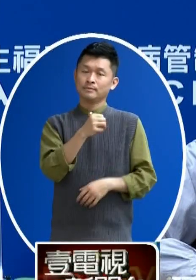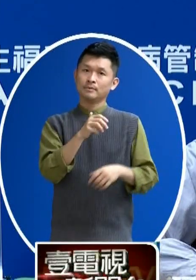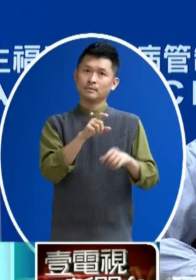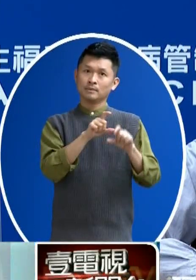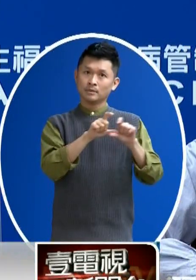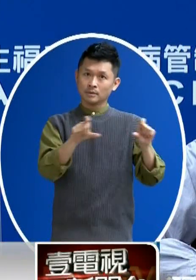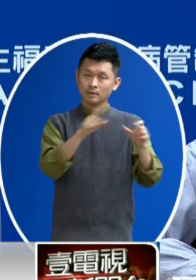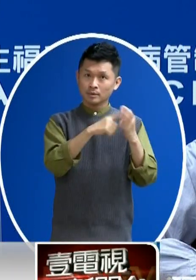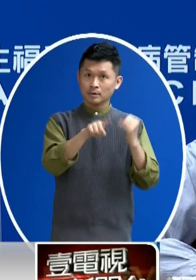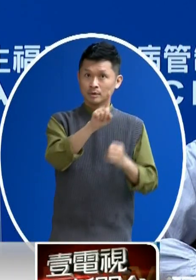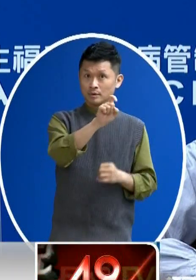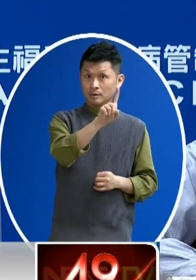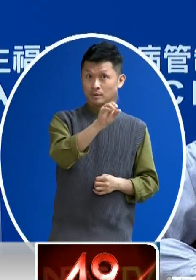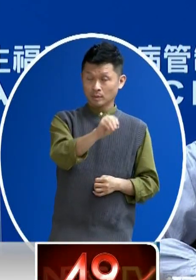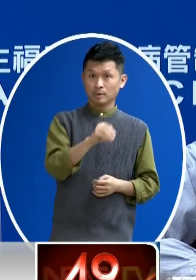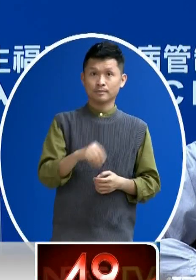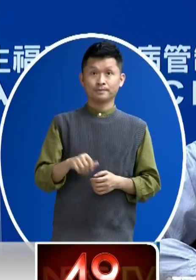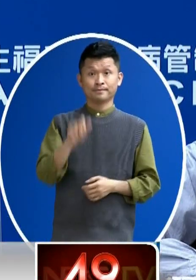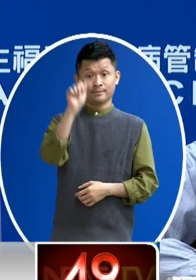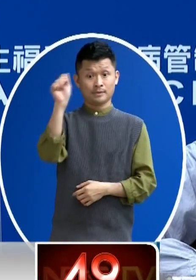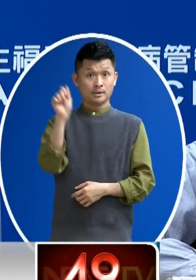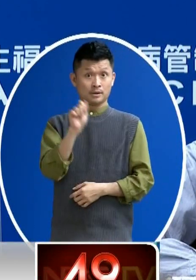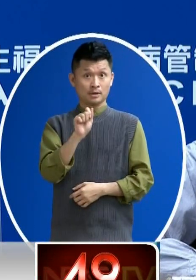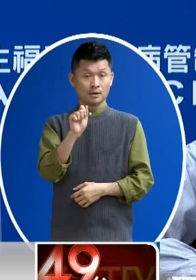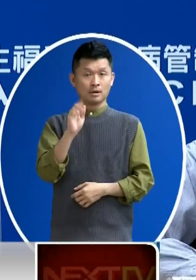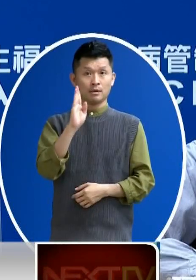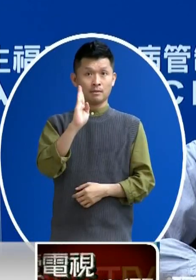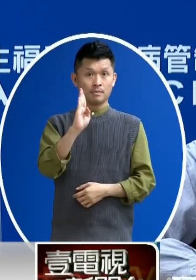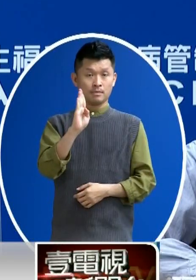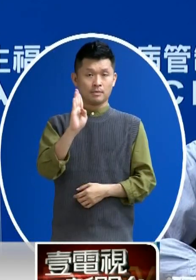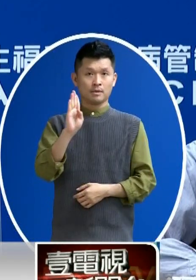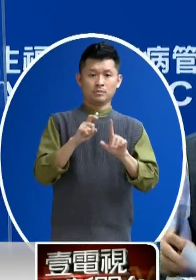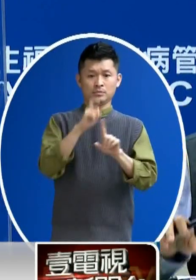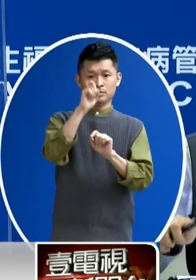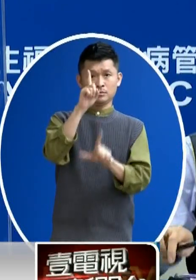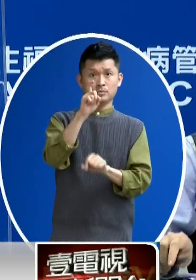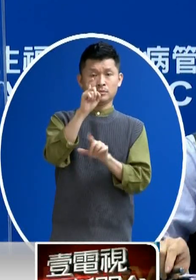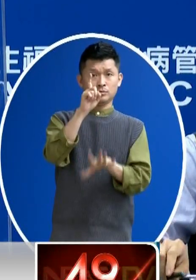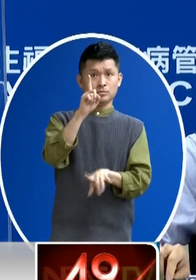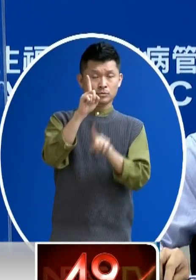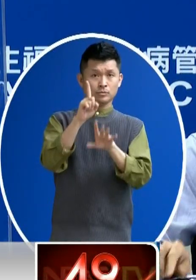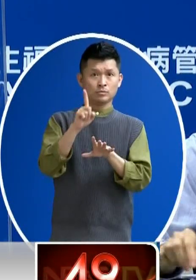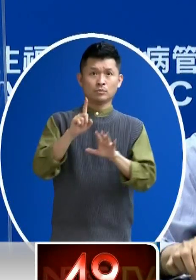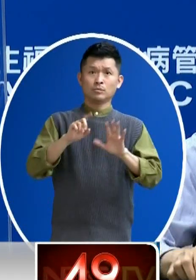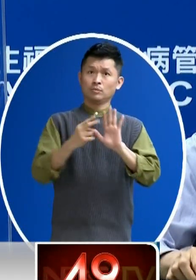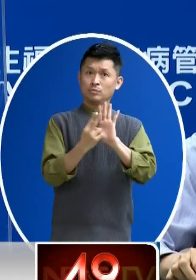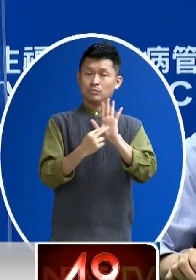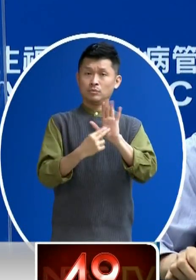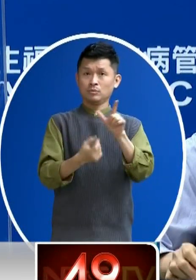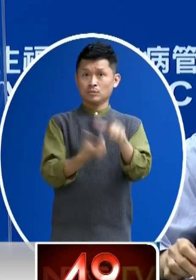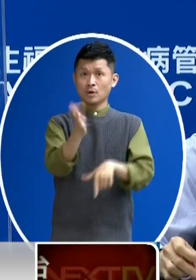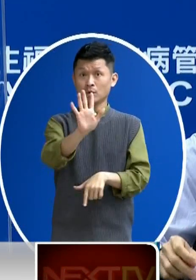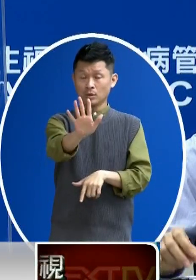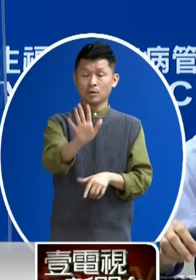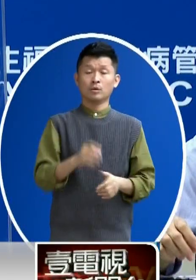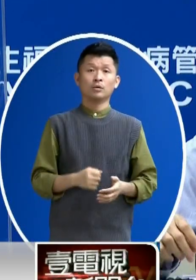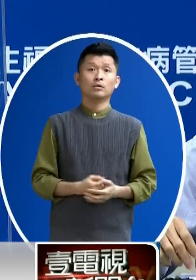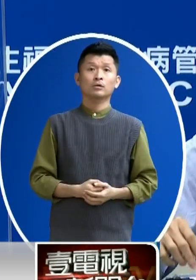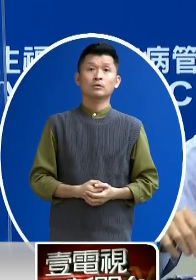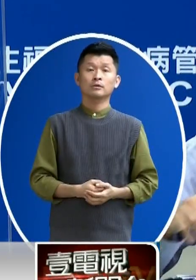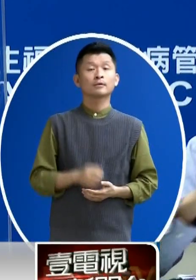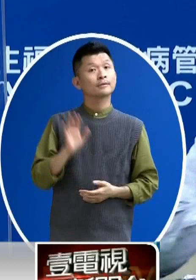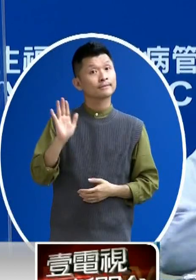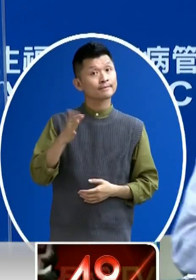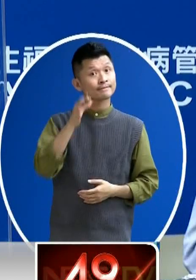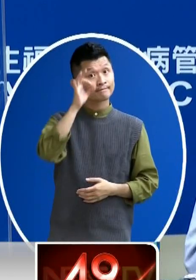嘛哈，11万，那 A G B N T 的有54000，这个月一定会有混打的开放嘛。好，只